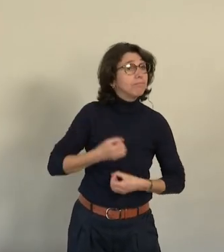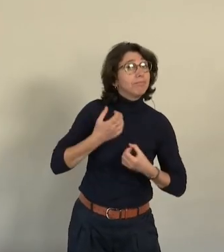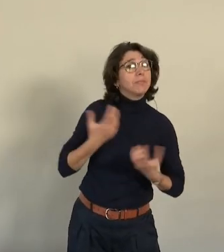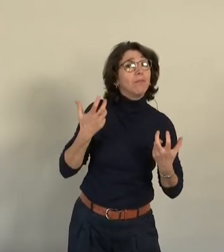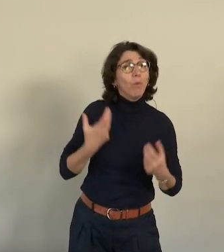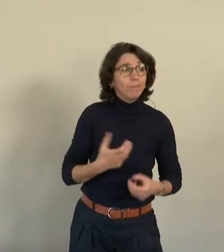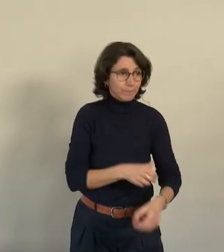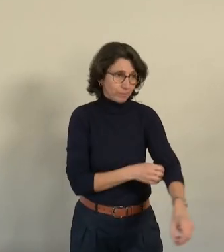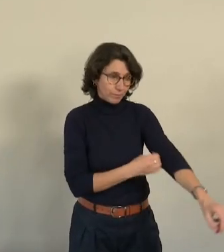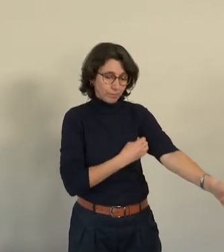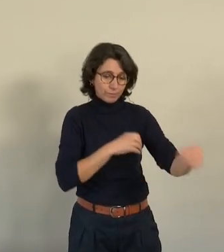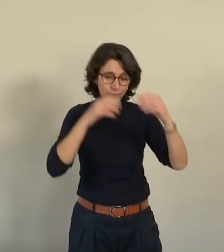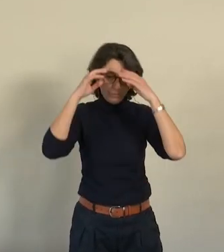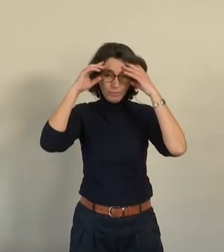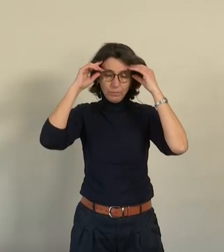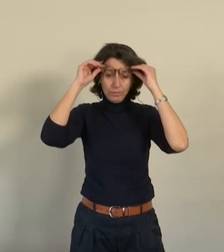madame